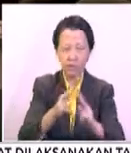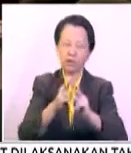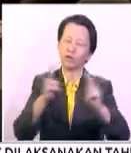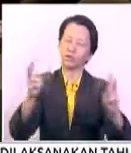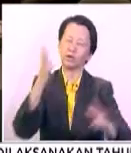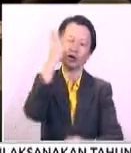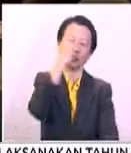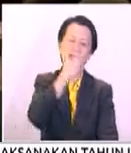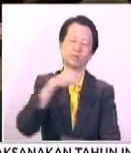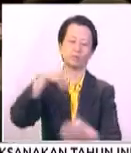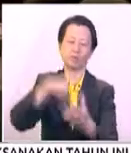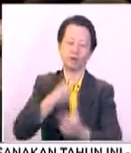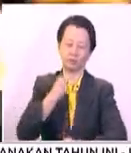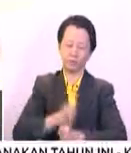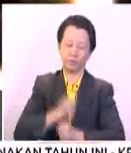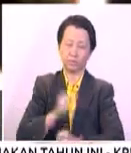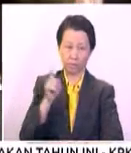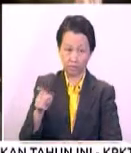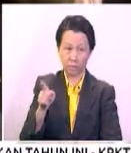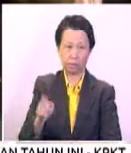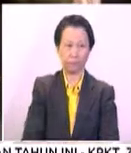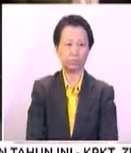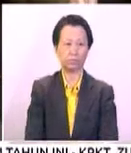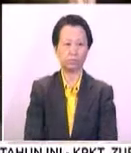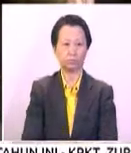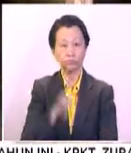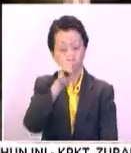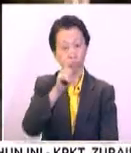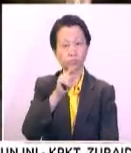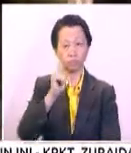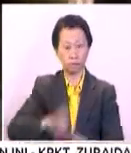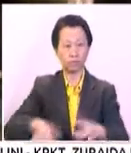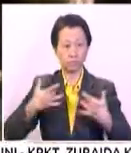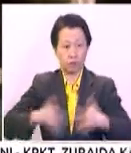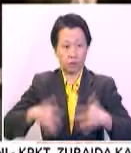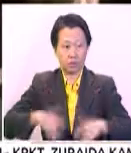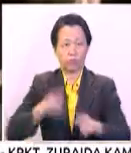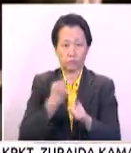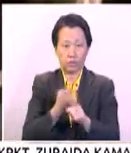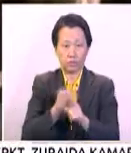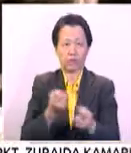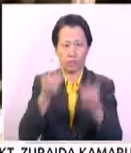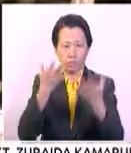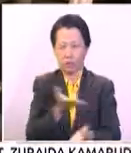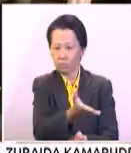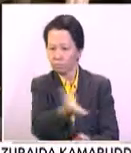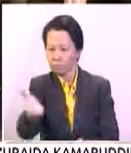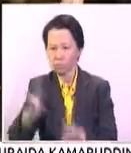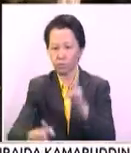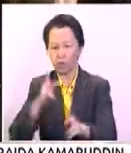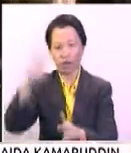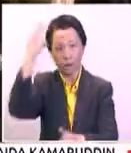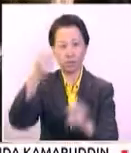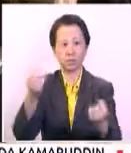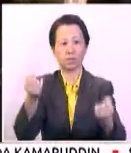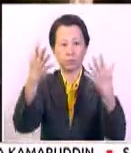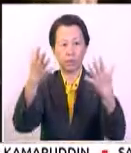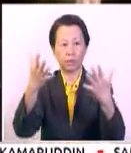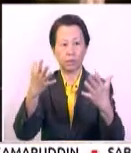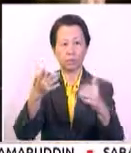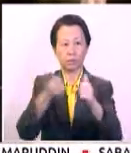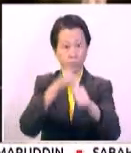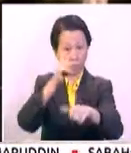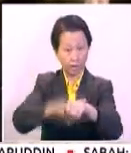paling indah dalam kerjayanya. Okey, memang tak dinafikan kebanyakan para jemaah kami semua ramai yang first